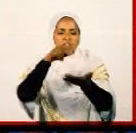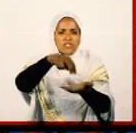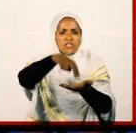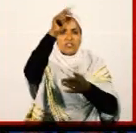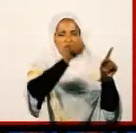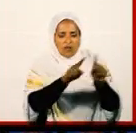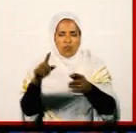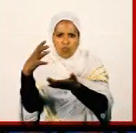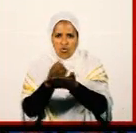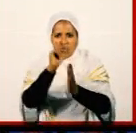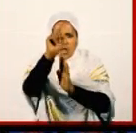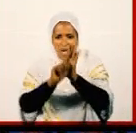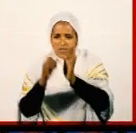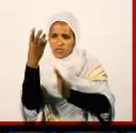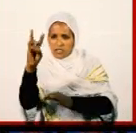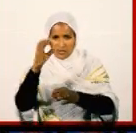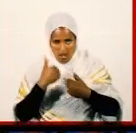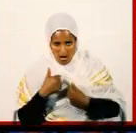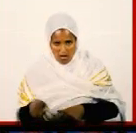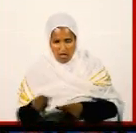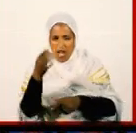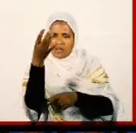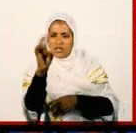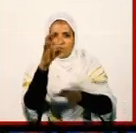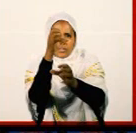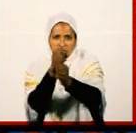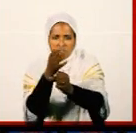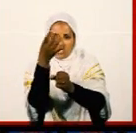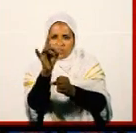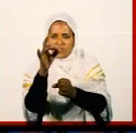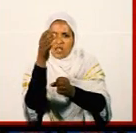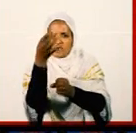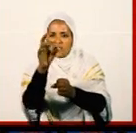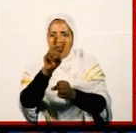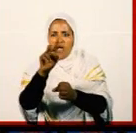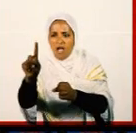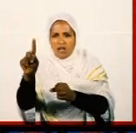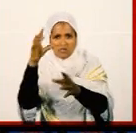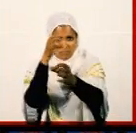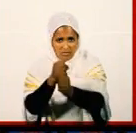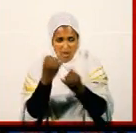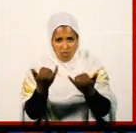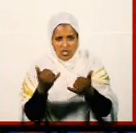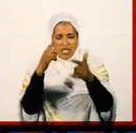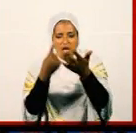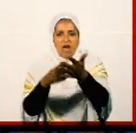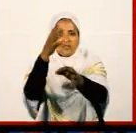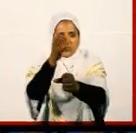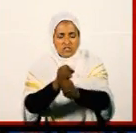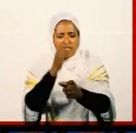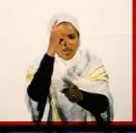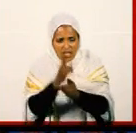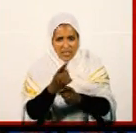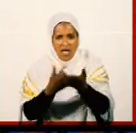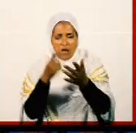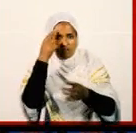ደግሞ እንወስዳለን። ናሲ 16 አለ 17ን ይዛለን 18 19 20 21 ብለን እንወስዳለን። እንግዲህ አሁን ያንን ይዘን ልክ